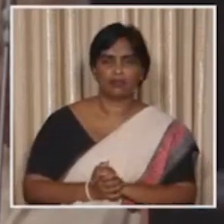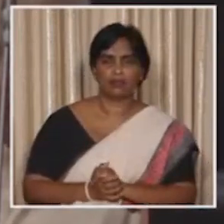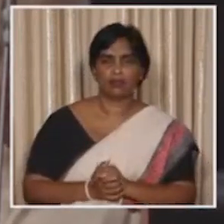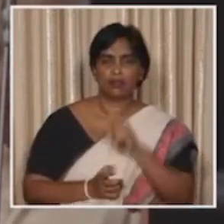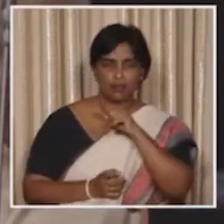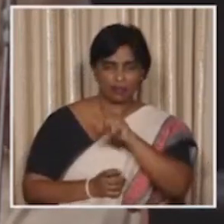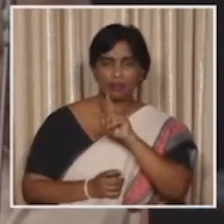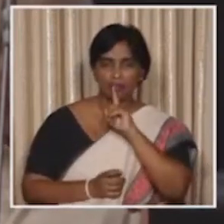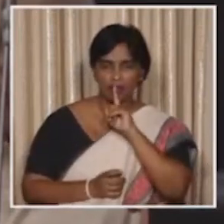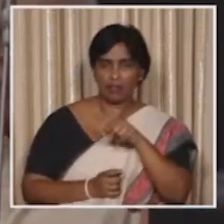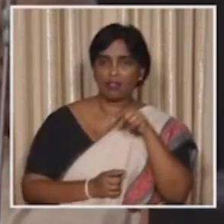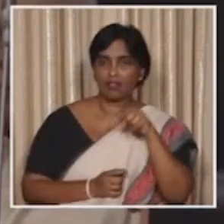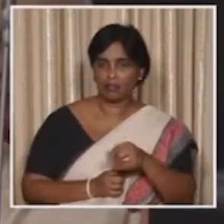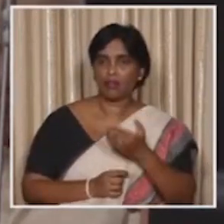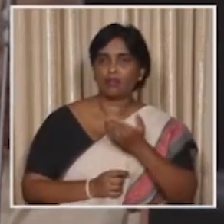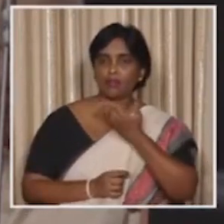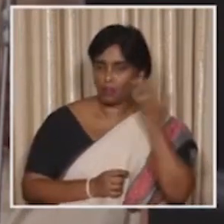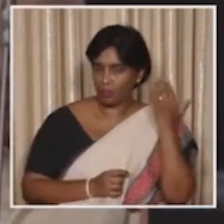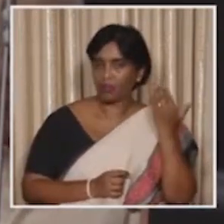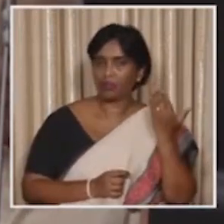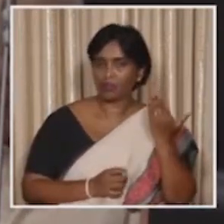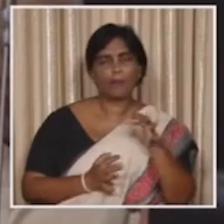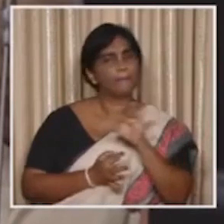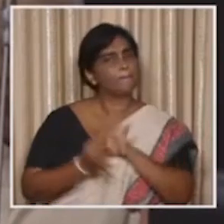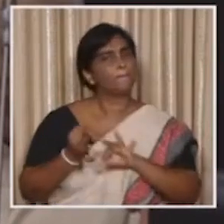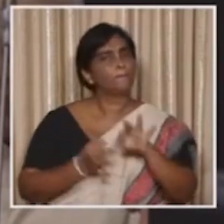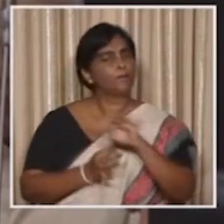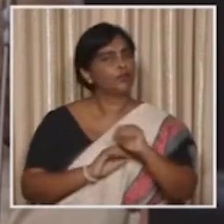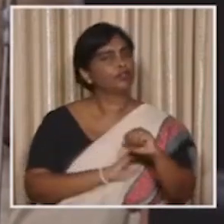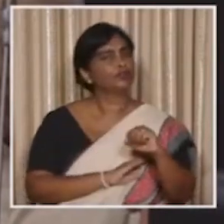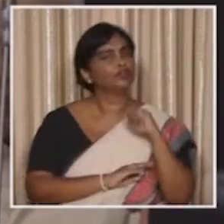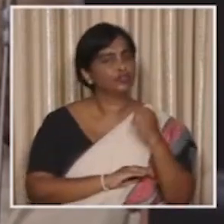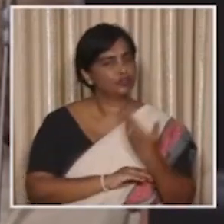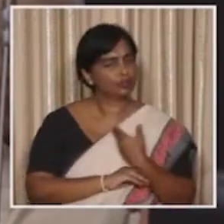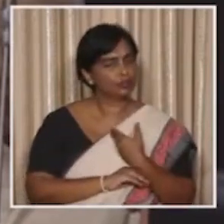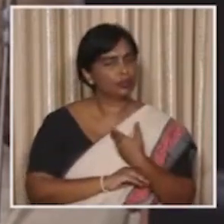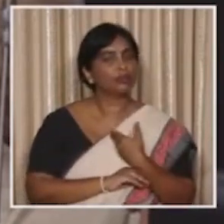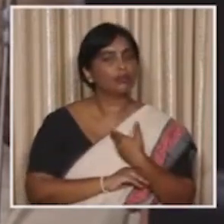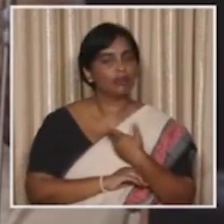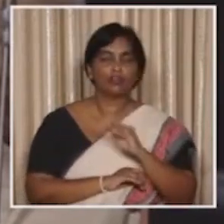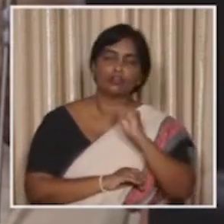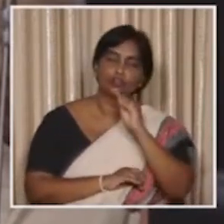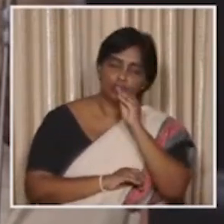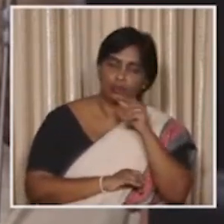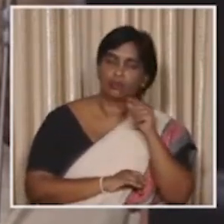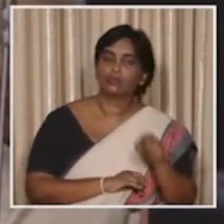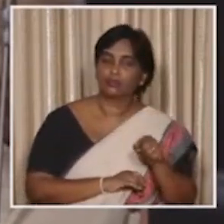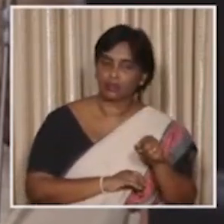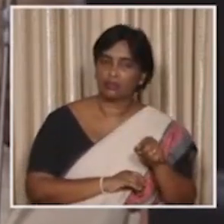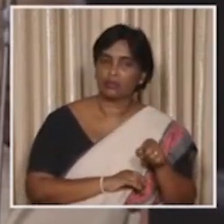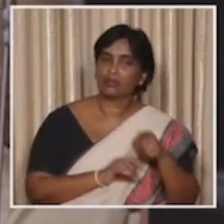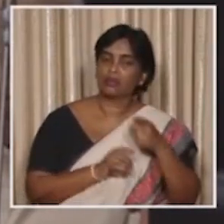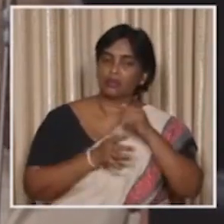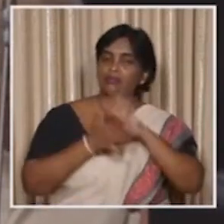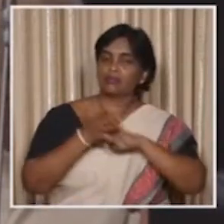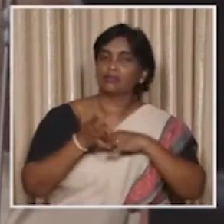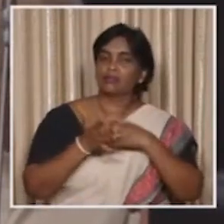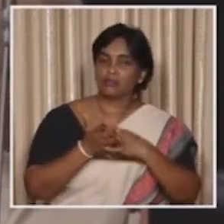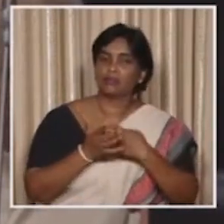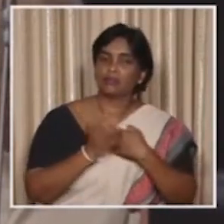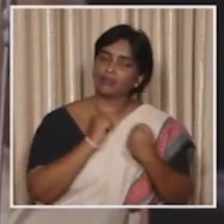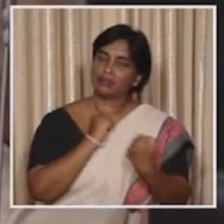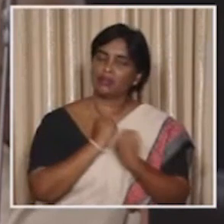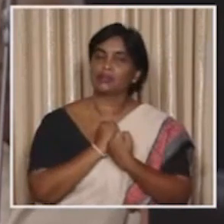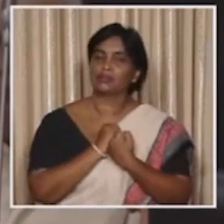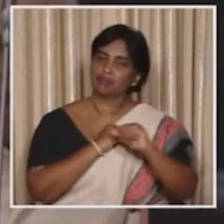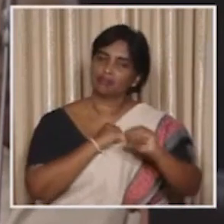ඔබතුමා කියනවා නම් දැන් පුළුවන්. එහෙනම් ප්‍රජාතන්ත්‍රවාදය ශක්තිමත් කරලා තියෙනවා. ඉතින් අඩු ගානේ මේ වැසියසේට අපිට පක්ෂව